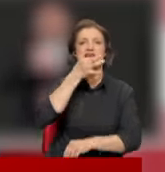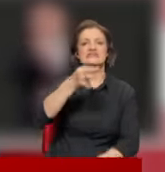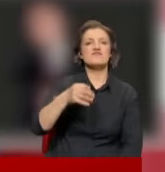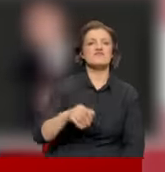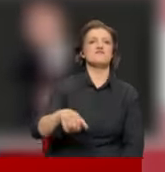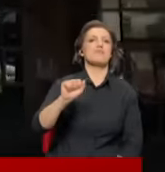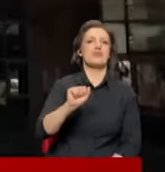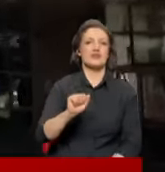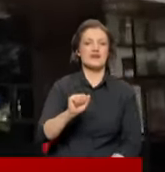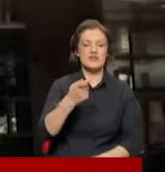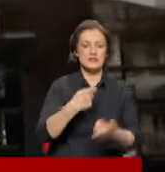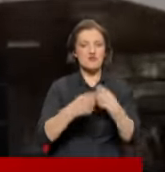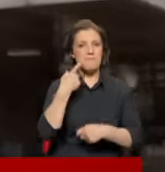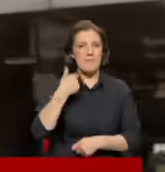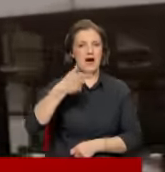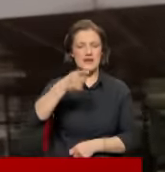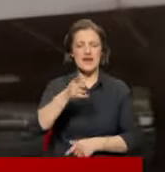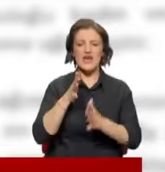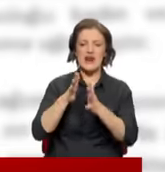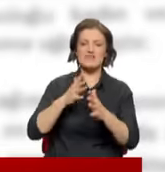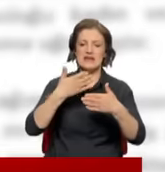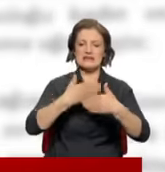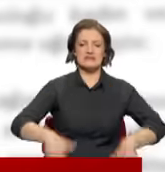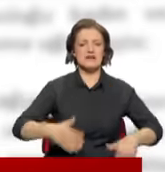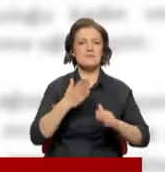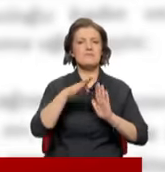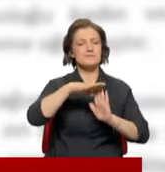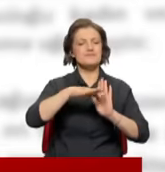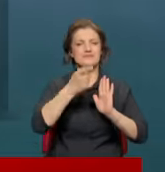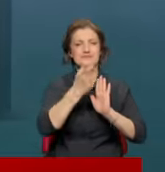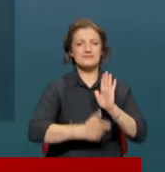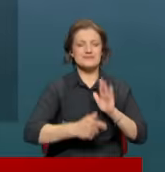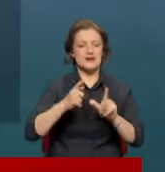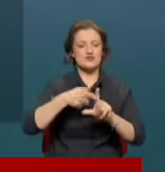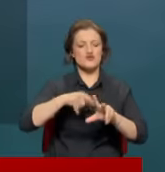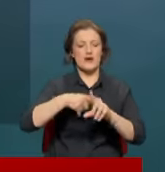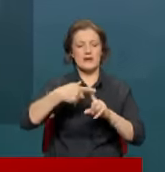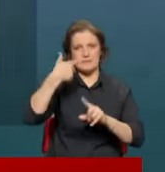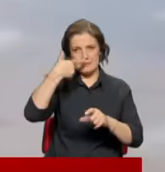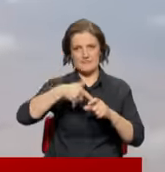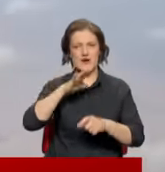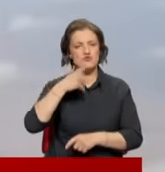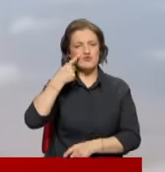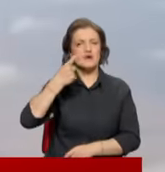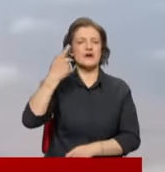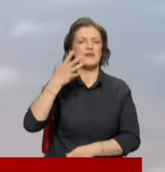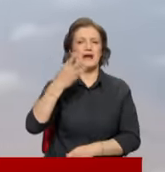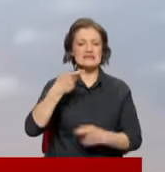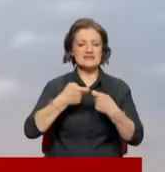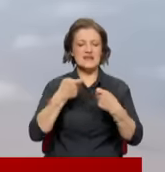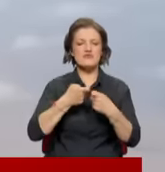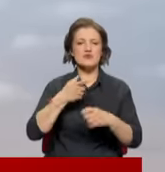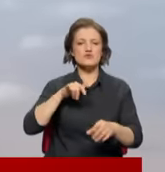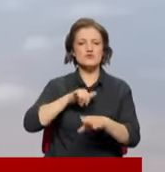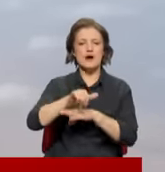izin vermemiştir. Ticaret Bakanlığı'nın ihracatı kısıtlanan ürünler listesinde jet yakıtı da vardı. Cumhurbaşkanı Erdoğan, İsrail savaş uçaklarına